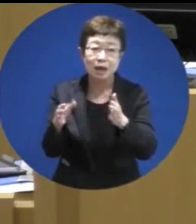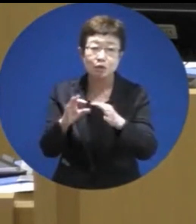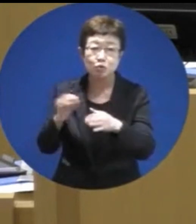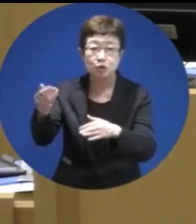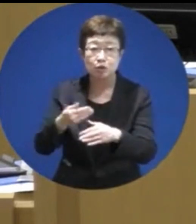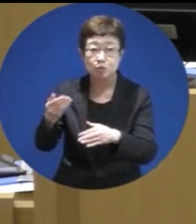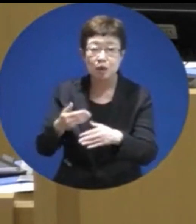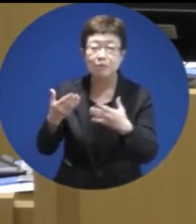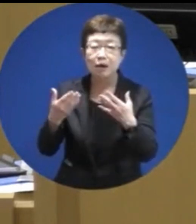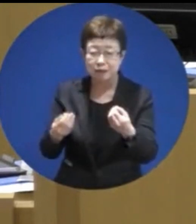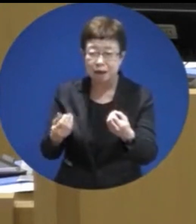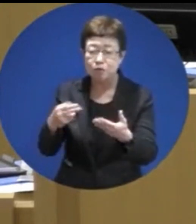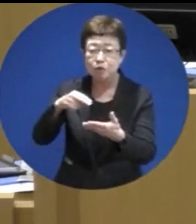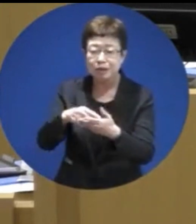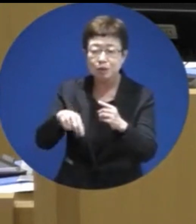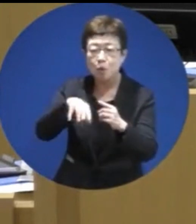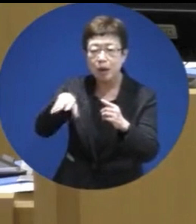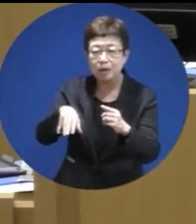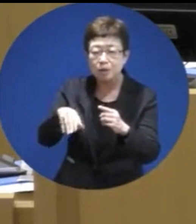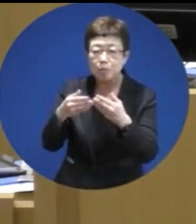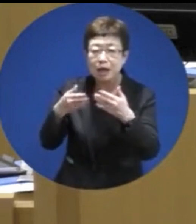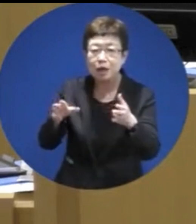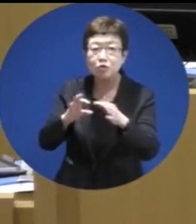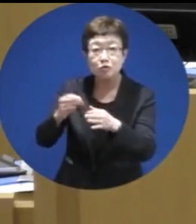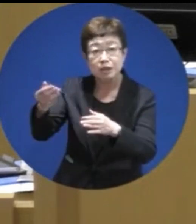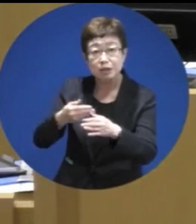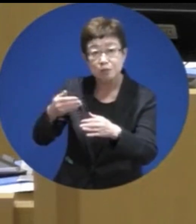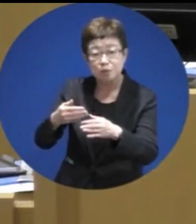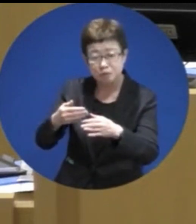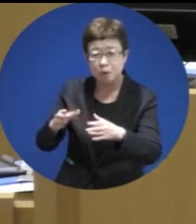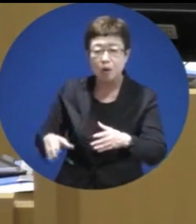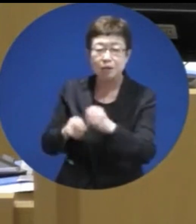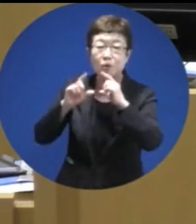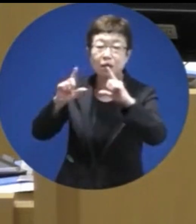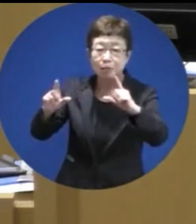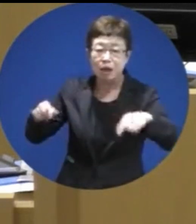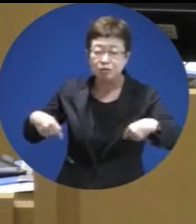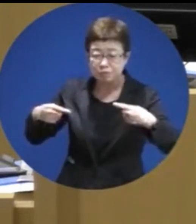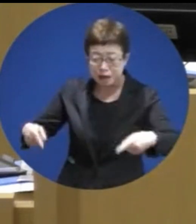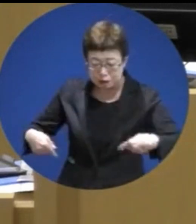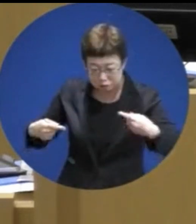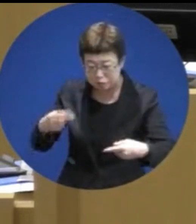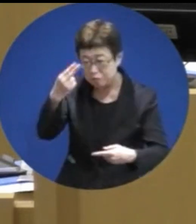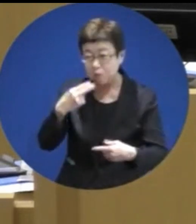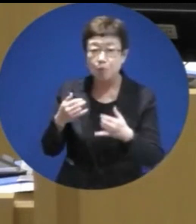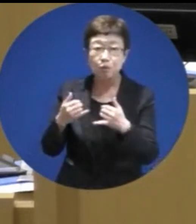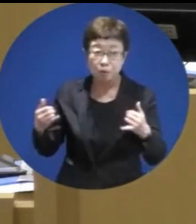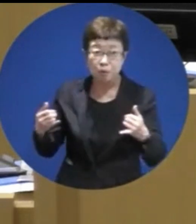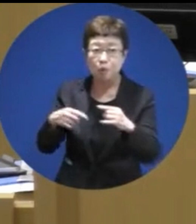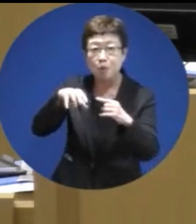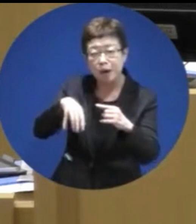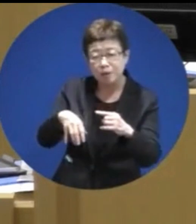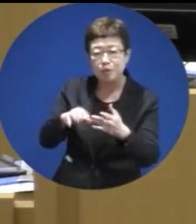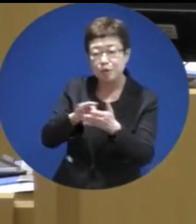です。はじめに、区立公園のバリアフリーについて3点のお尋ねに一括してお答えします。車椅子利用者や視覚障害者が公園を